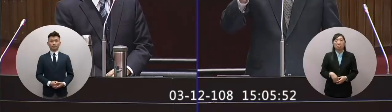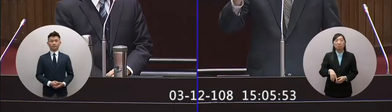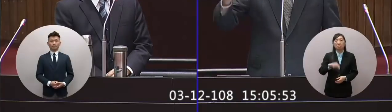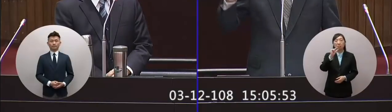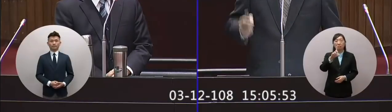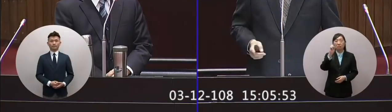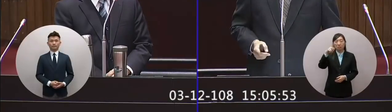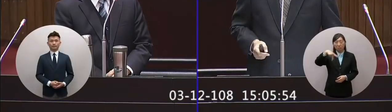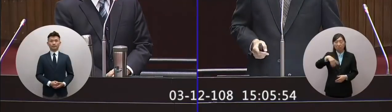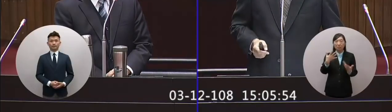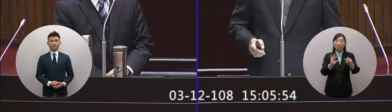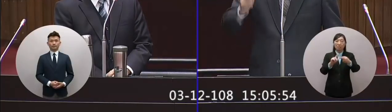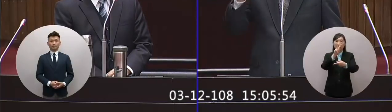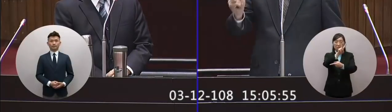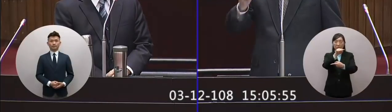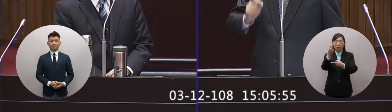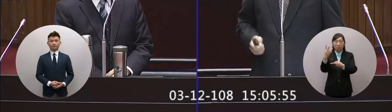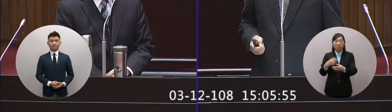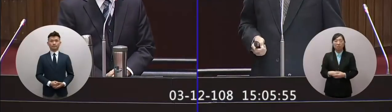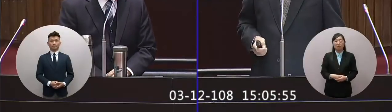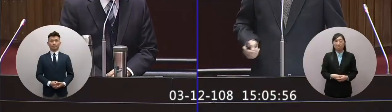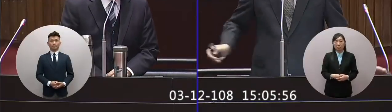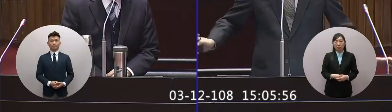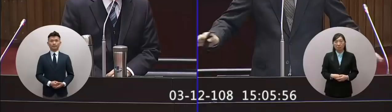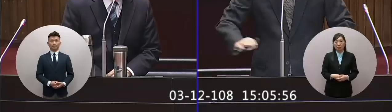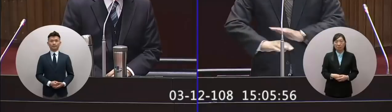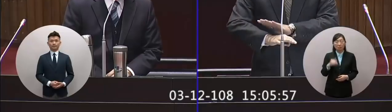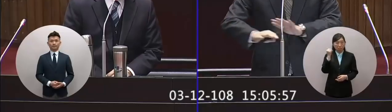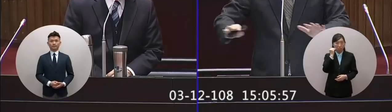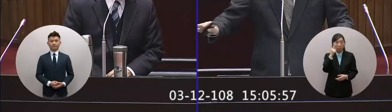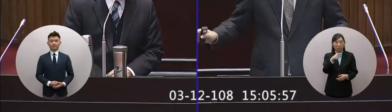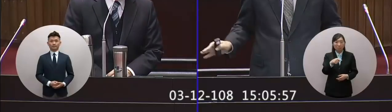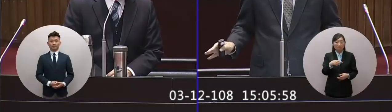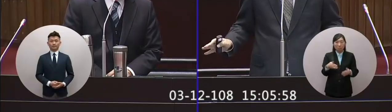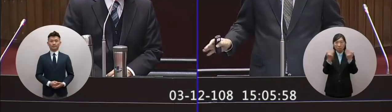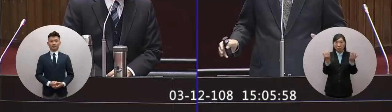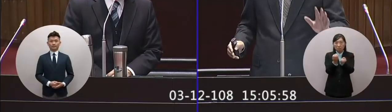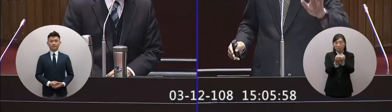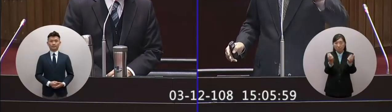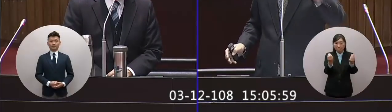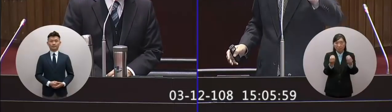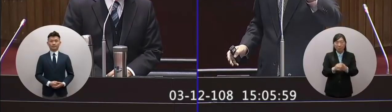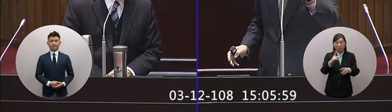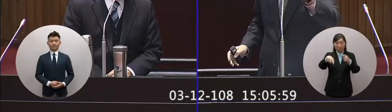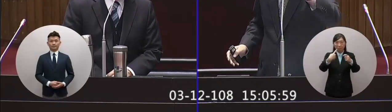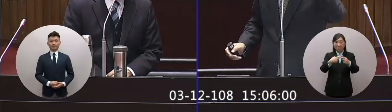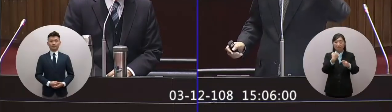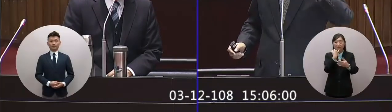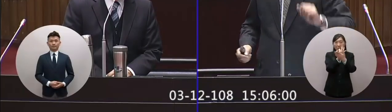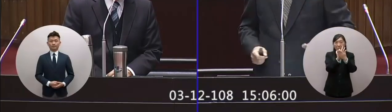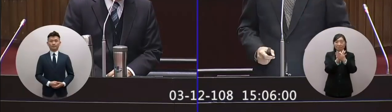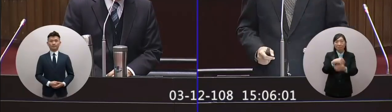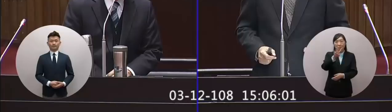GDP 2%到3%。那我们极端的来讲，如果都没有交通事故的话，我们一年就省下